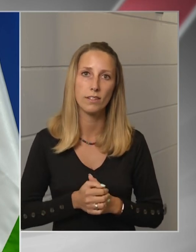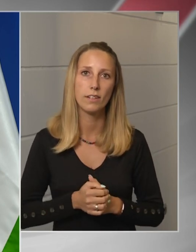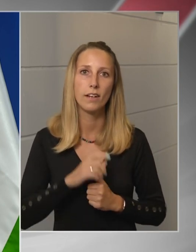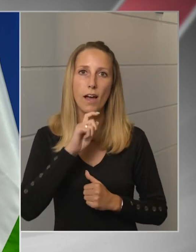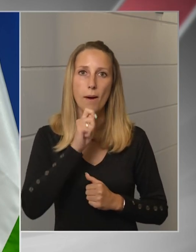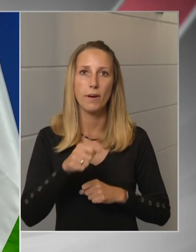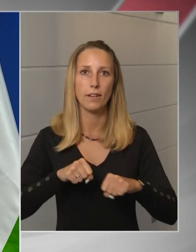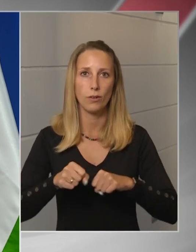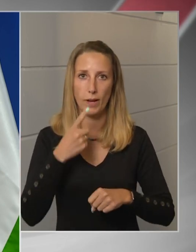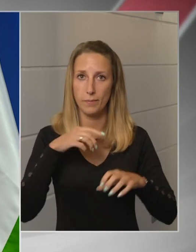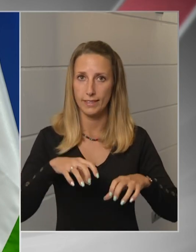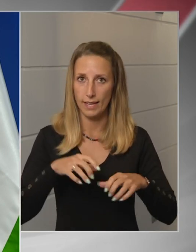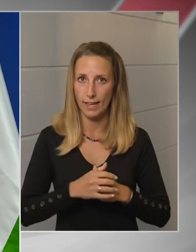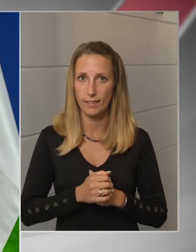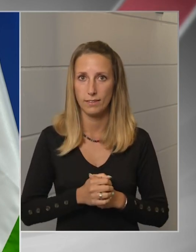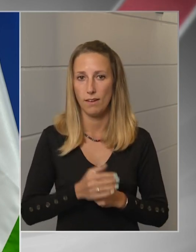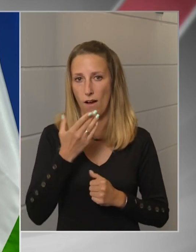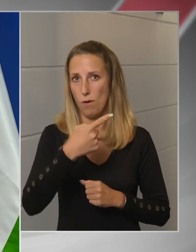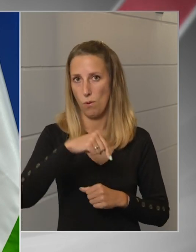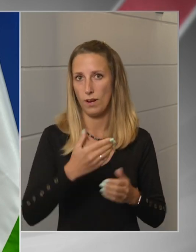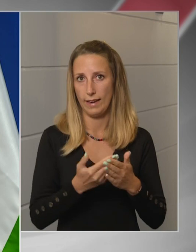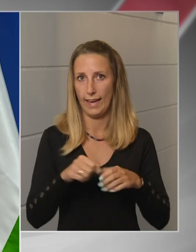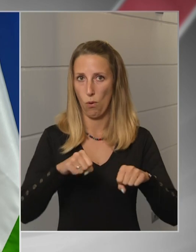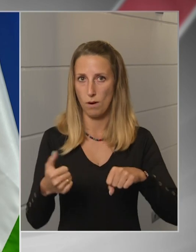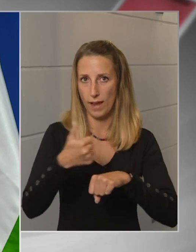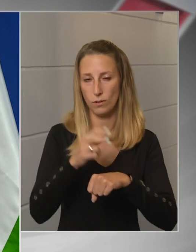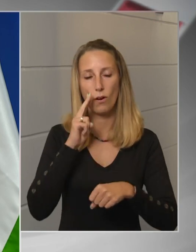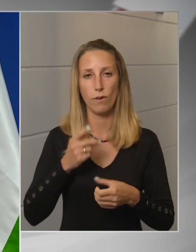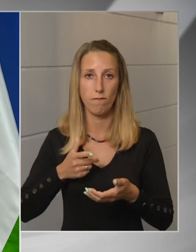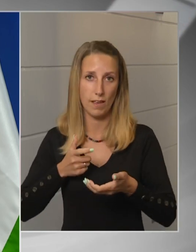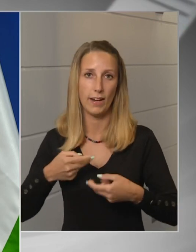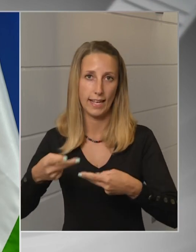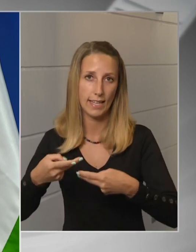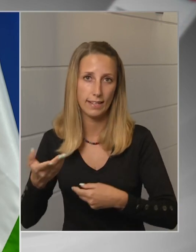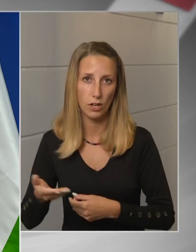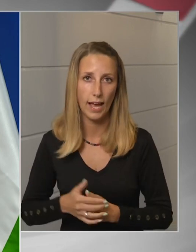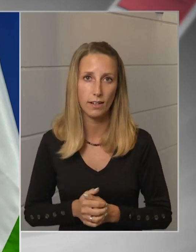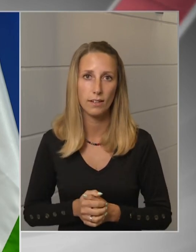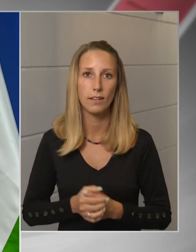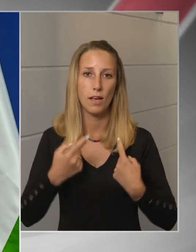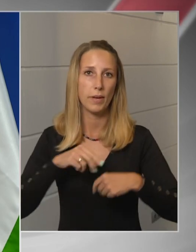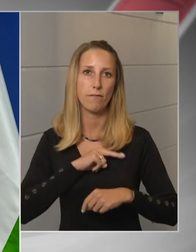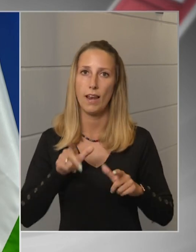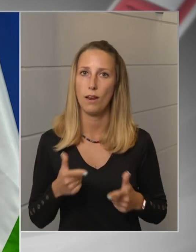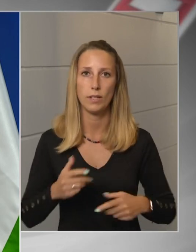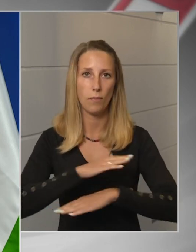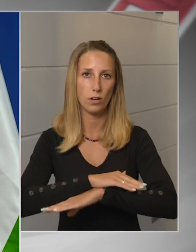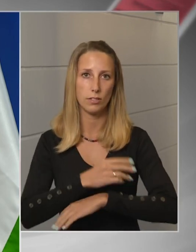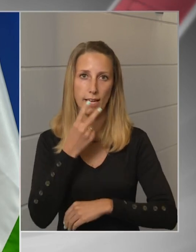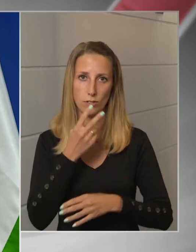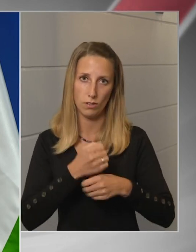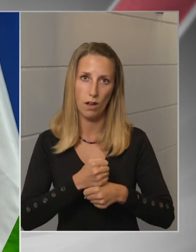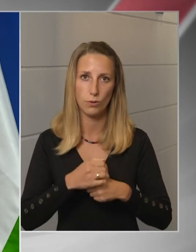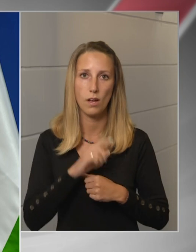a magyar kormány mit tegyen, mondjuk ők lennének kormányon, akkor ők fegyvereket szállítanának. És ezt mi egy felelőtlen magatartásnak tartjuk,